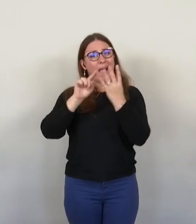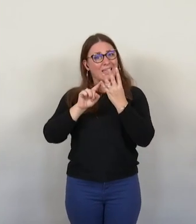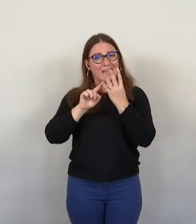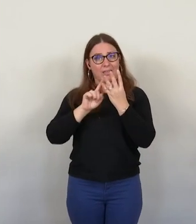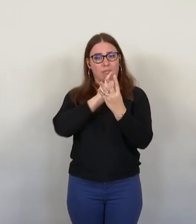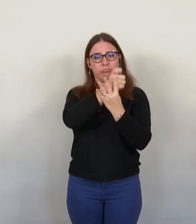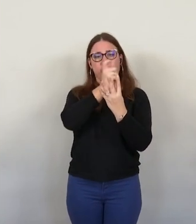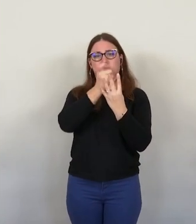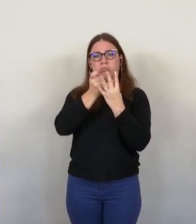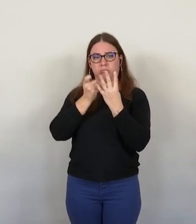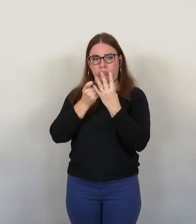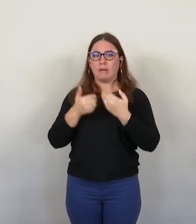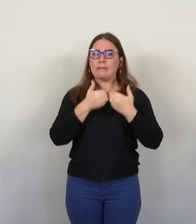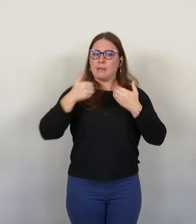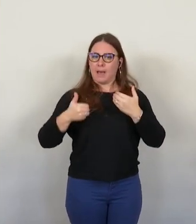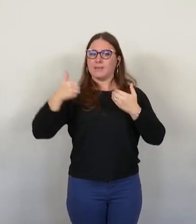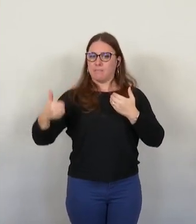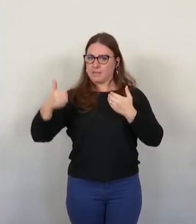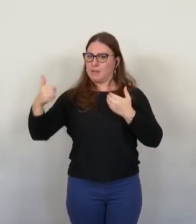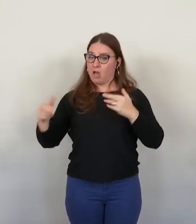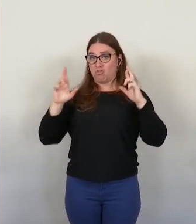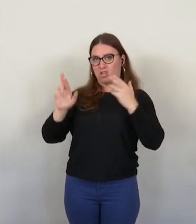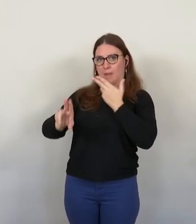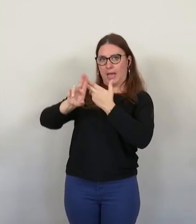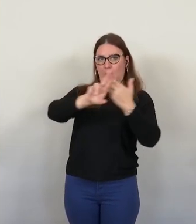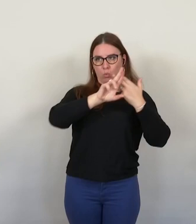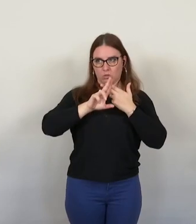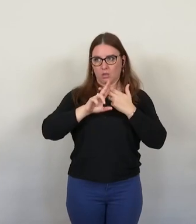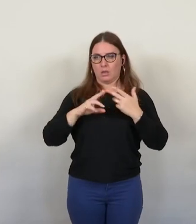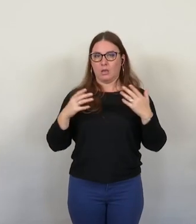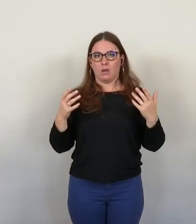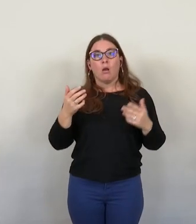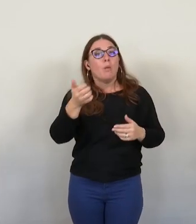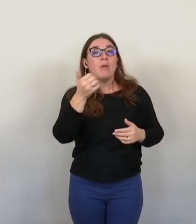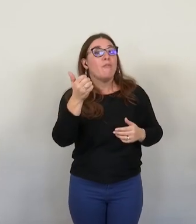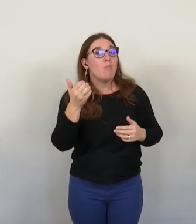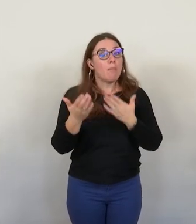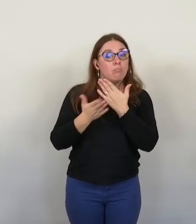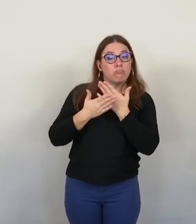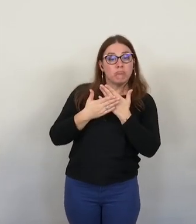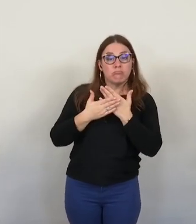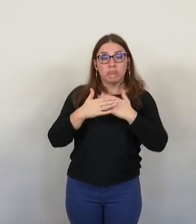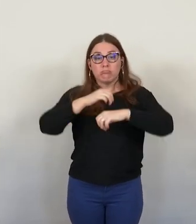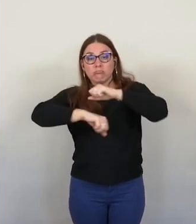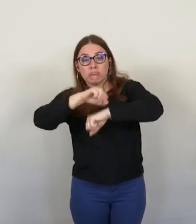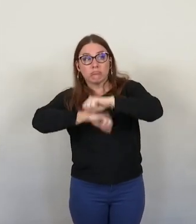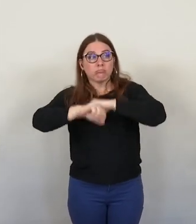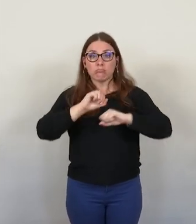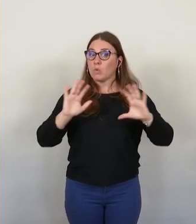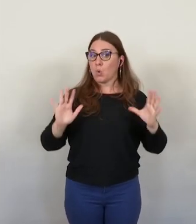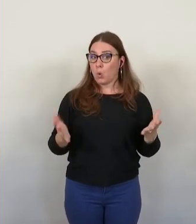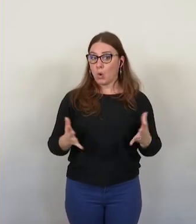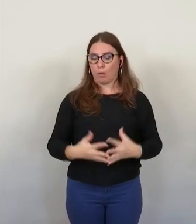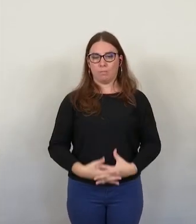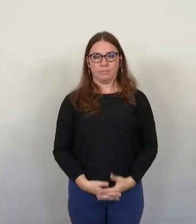rendu acte peut-être séparément pour espérer des réponses mais c'est vous qui qui me direz comment vous comptez répondre à